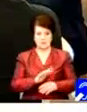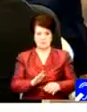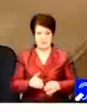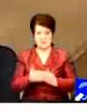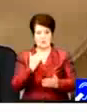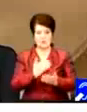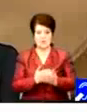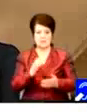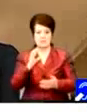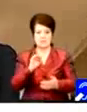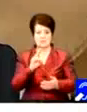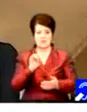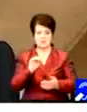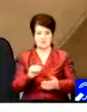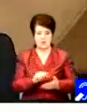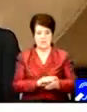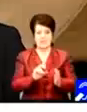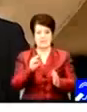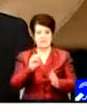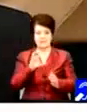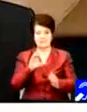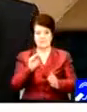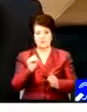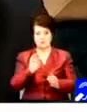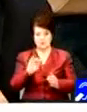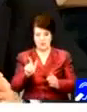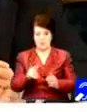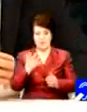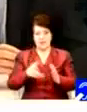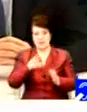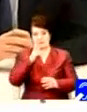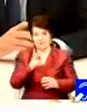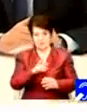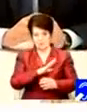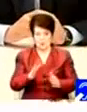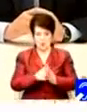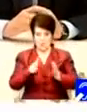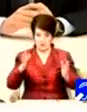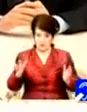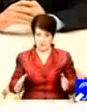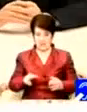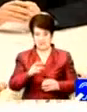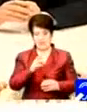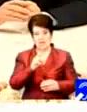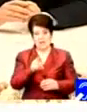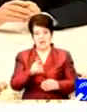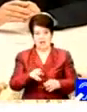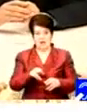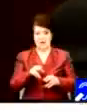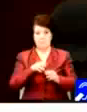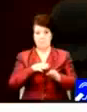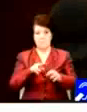urma șantajului din deputați transfugi. Potrivit legii, dacă timp de 3 luni nu este creată o majoritate parlamentară care să voteze un nou